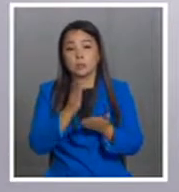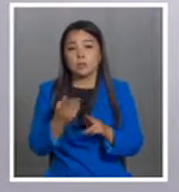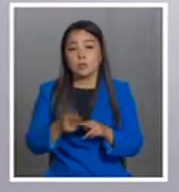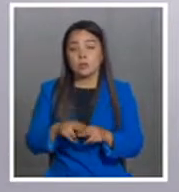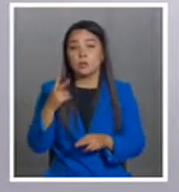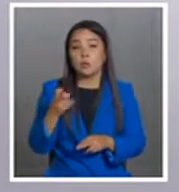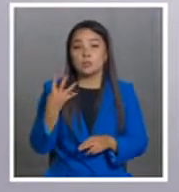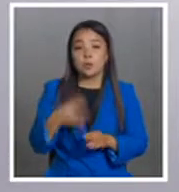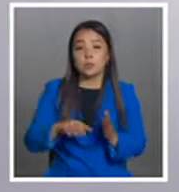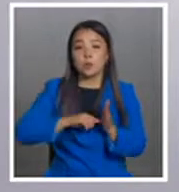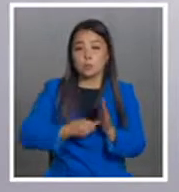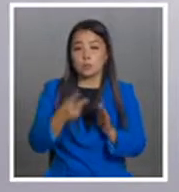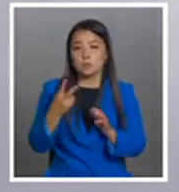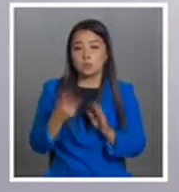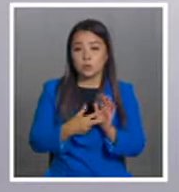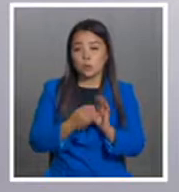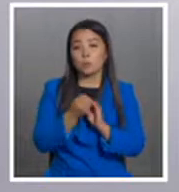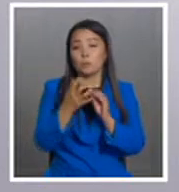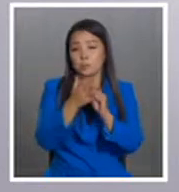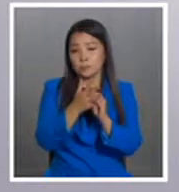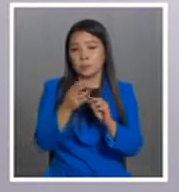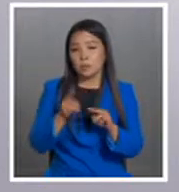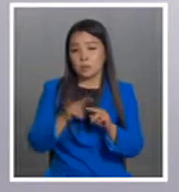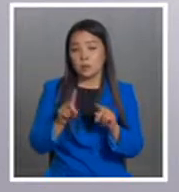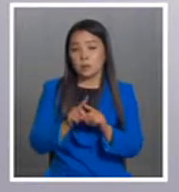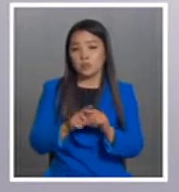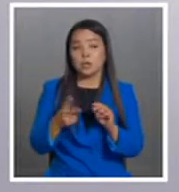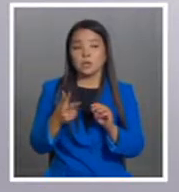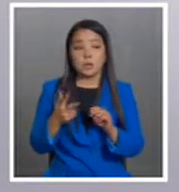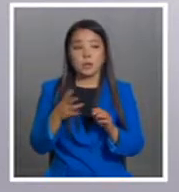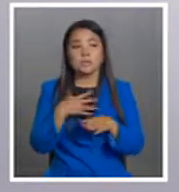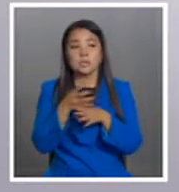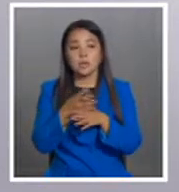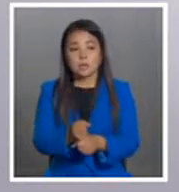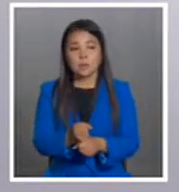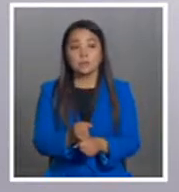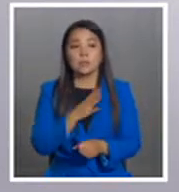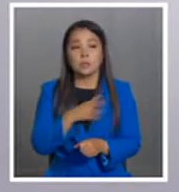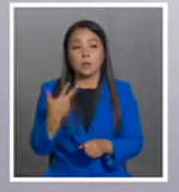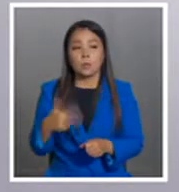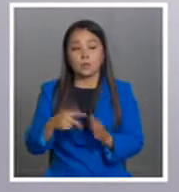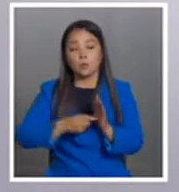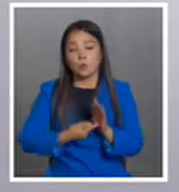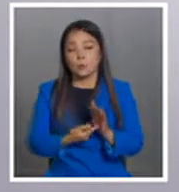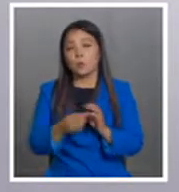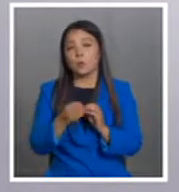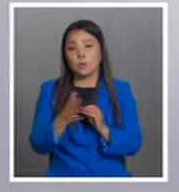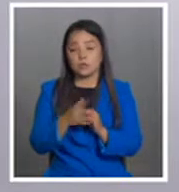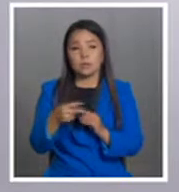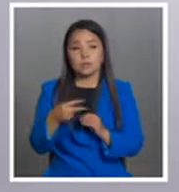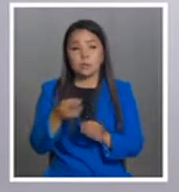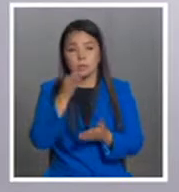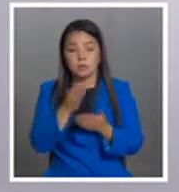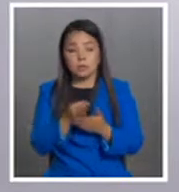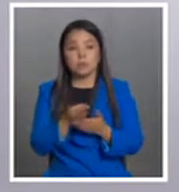240 көбейтілген 8-ден 15, бұл жердегі 240 пен 8 қысқарып, бізде 30 көбейтілген 15 өрнегі шығады. Ал бұл өрнектің